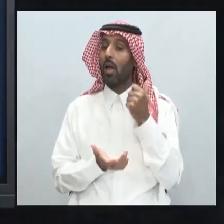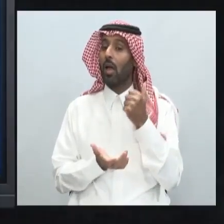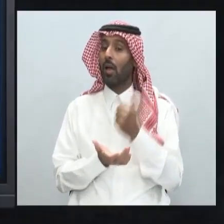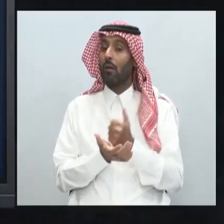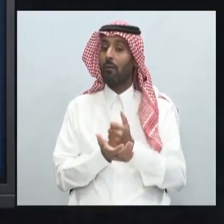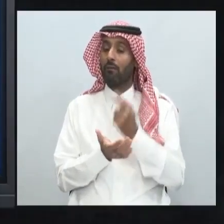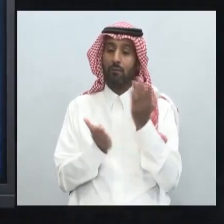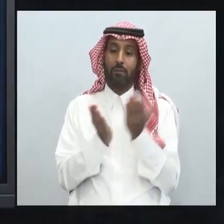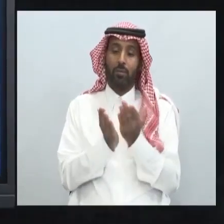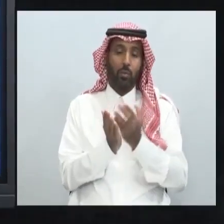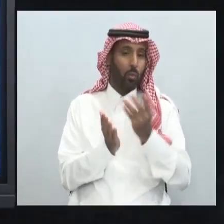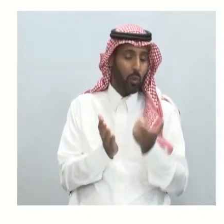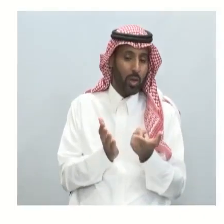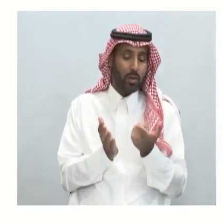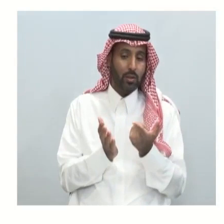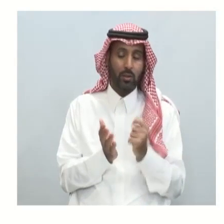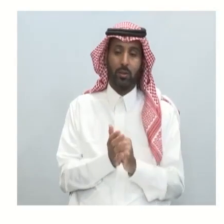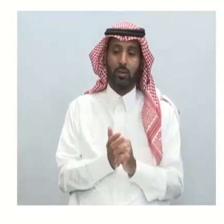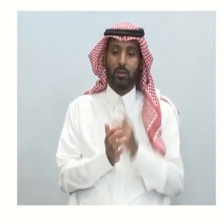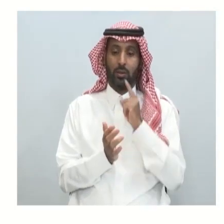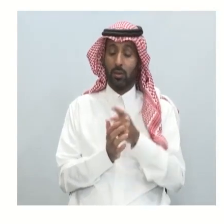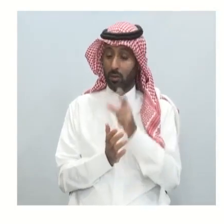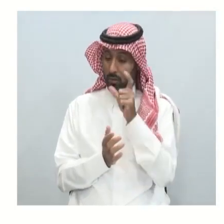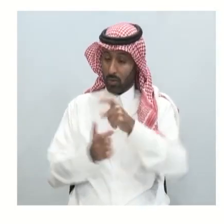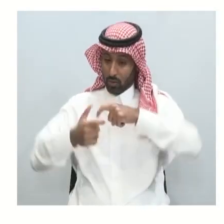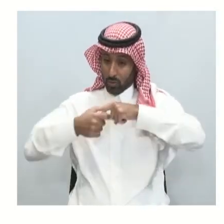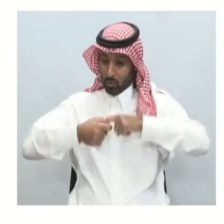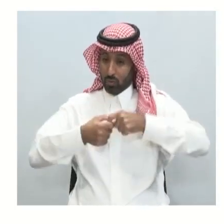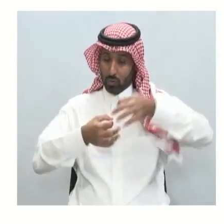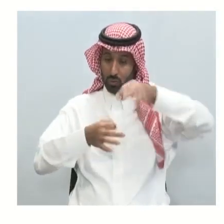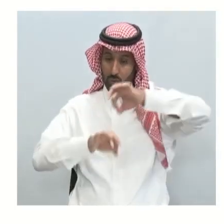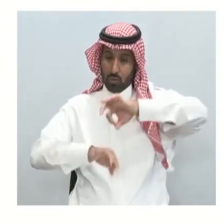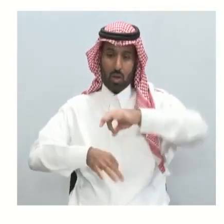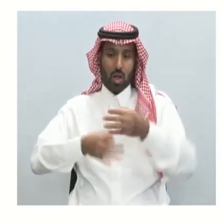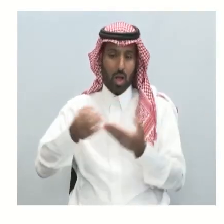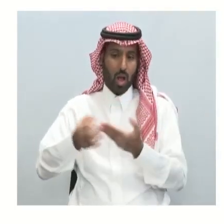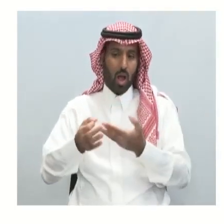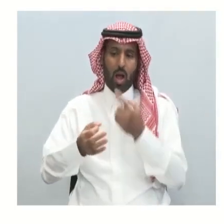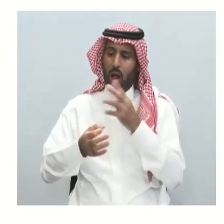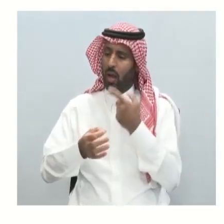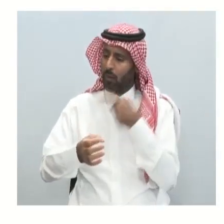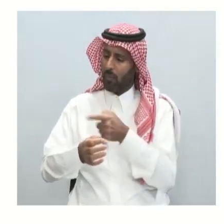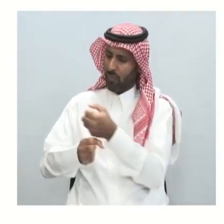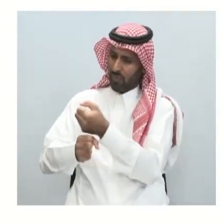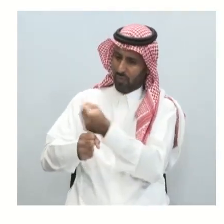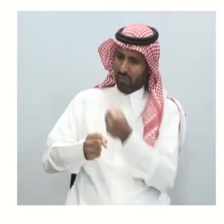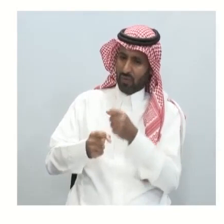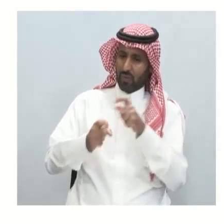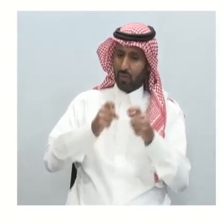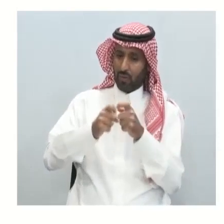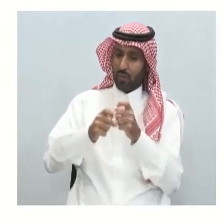الدرس ما هي يعتمد نوع الرابطه الكيميائيه على مقدار جذب كل ذره الالكترونات